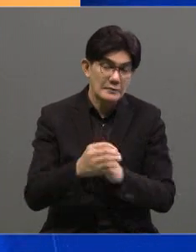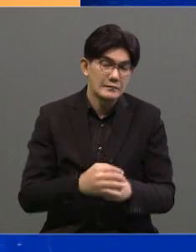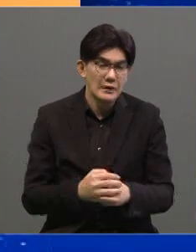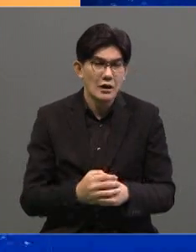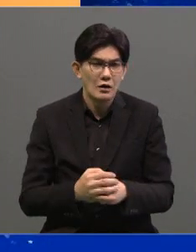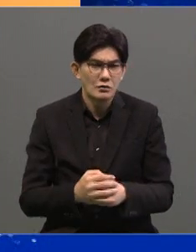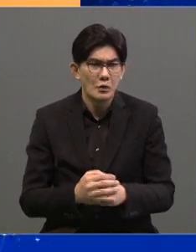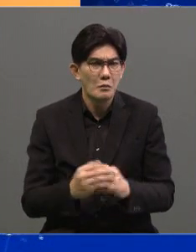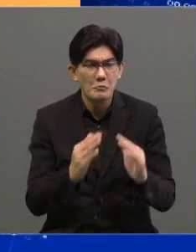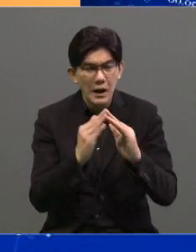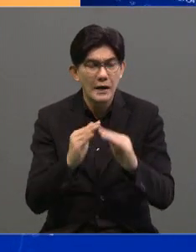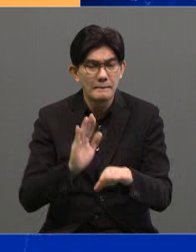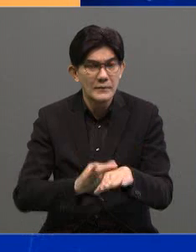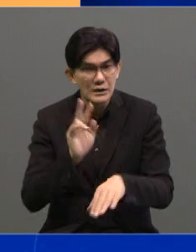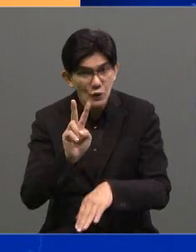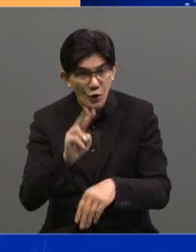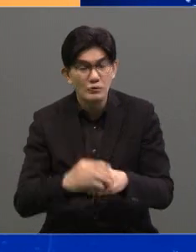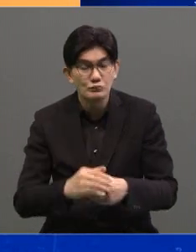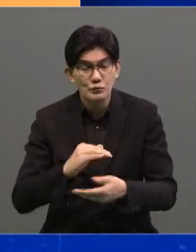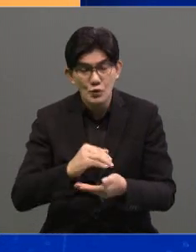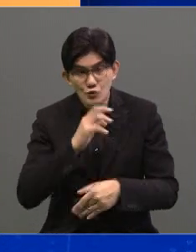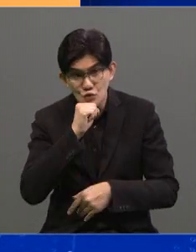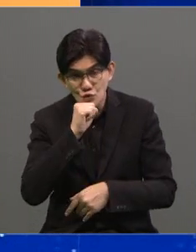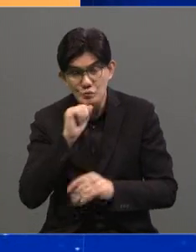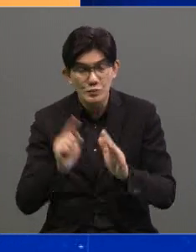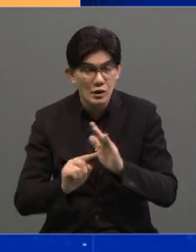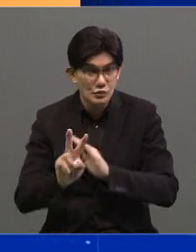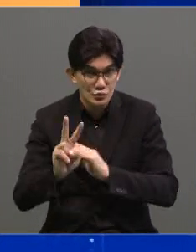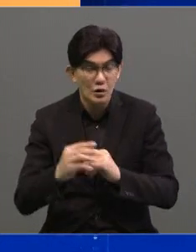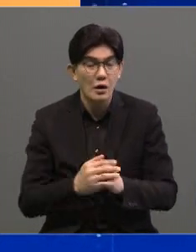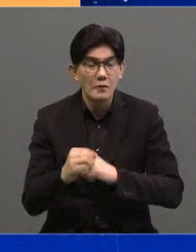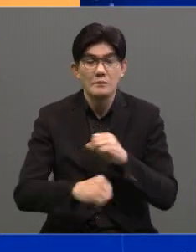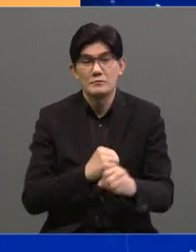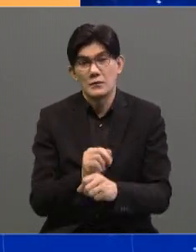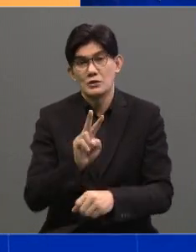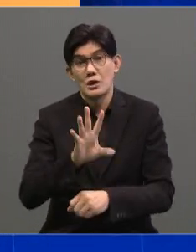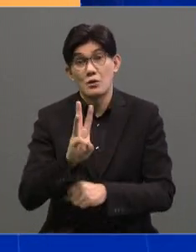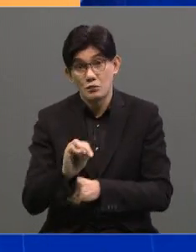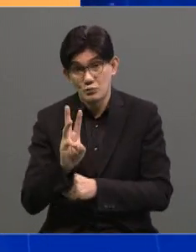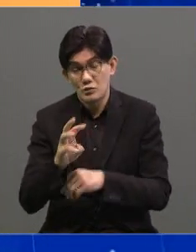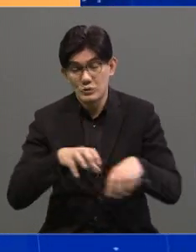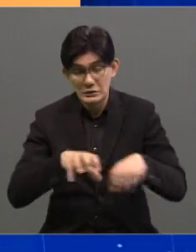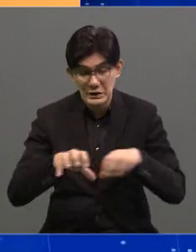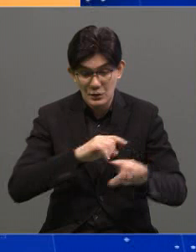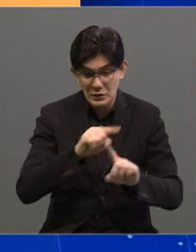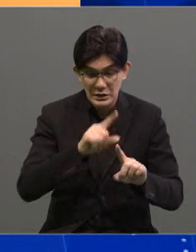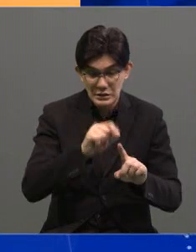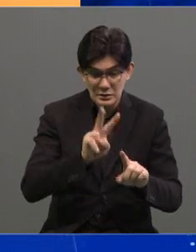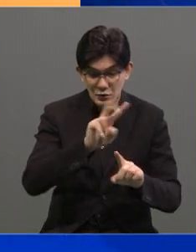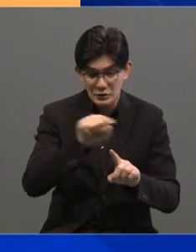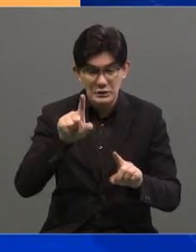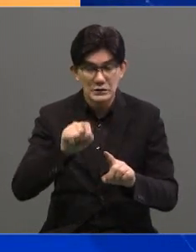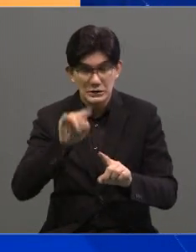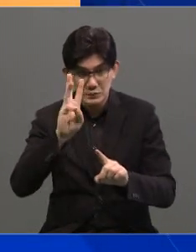เมินค่ะในงานมหกรรมบ้านมือสองทอสออนไลน์ครั้งที่2ประจำปี2566ที่จัดขึ้นระหว่างวันที่22